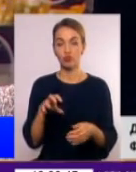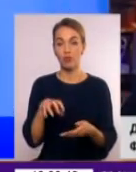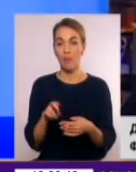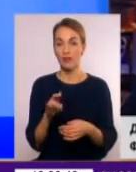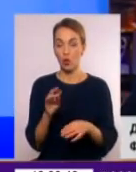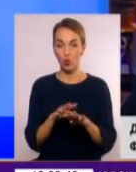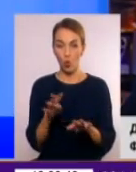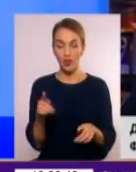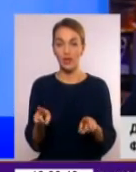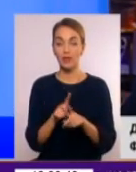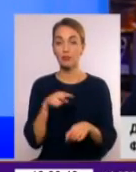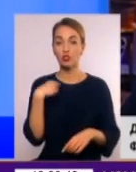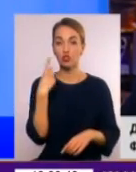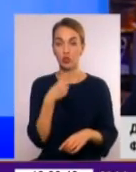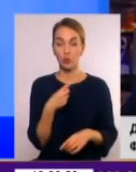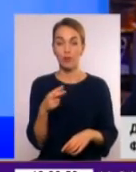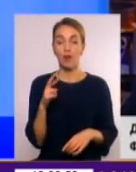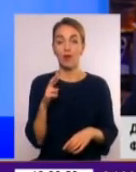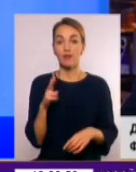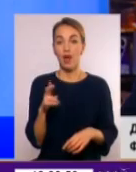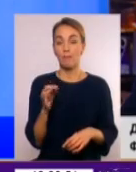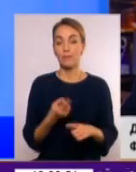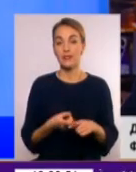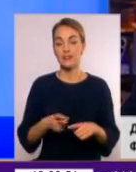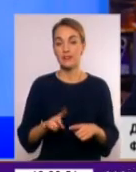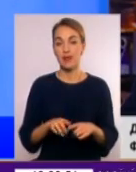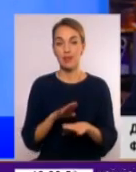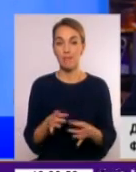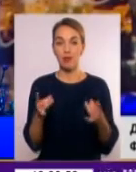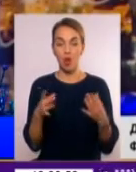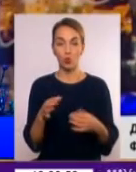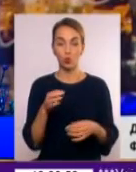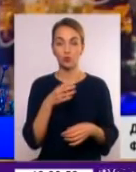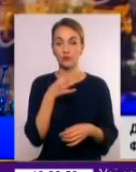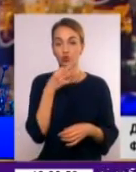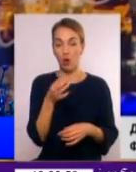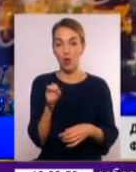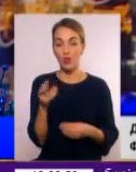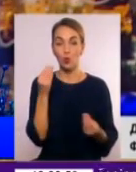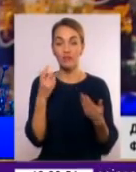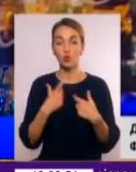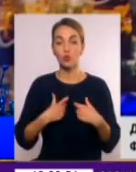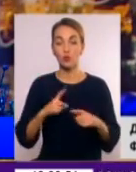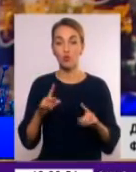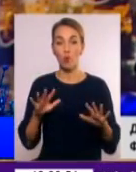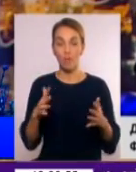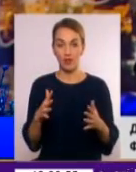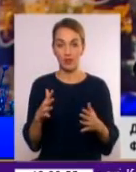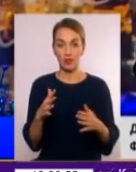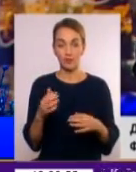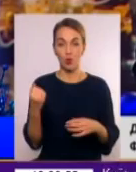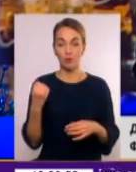батальйона. Таким чином, як би це, ну, не банально звучало, але уявити собі, що в момент, тобто